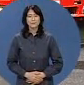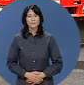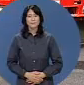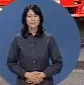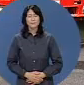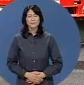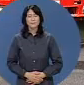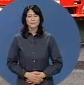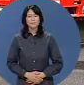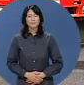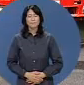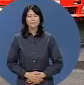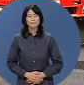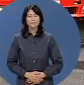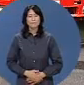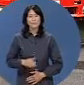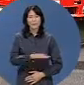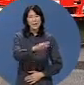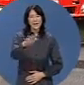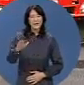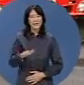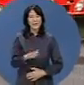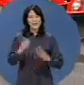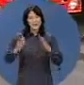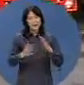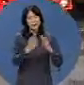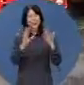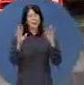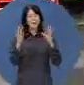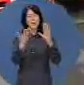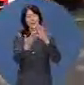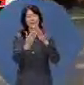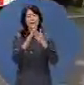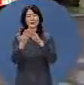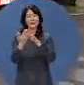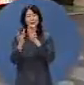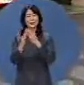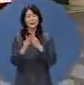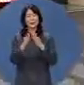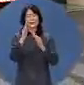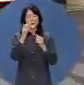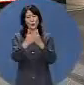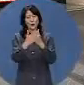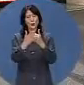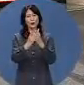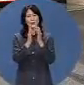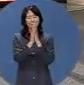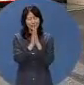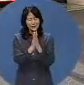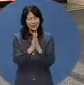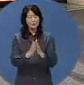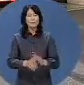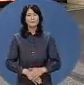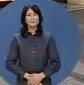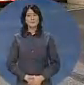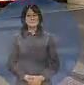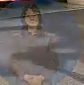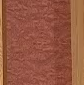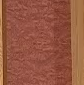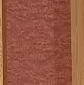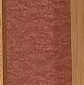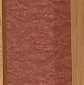十分注意してください市民の皆さん火災のない街づくりにご協力をお願いし